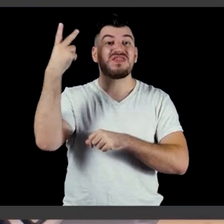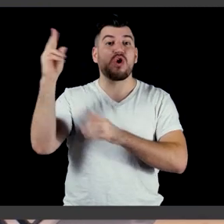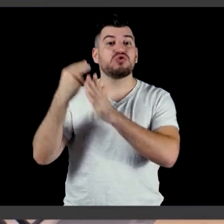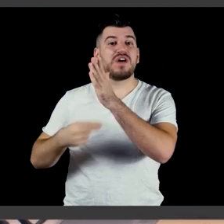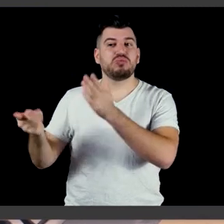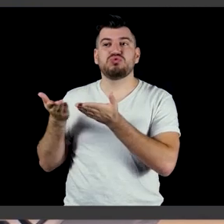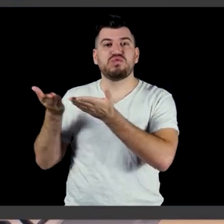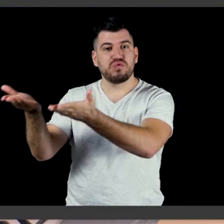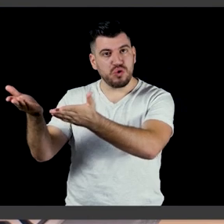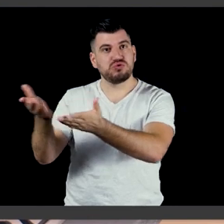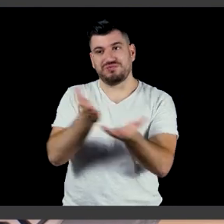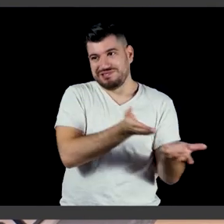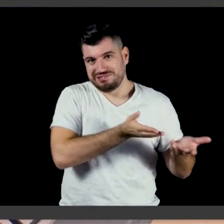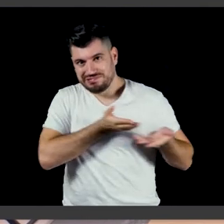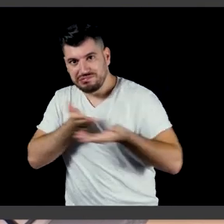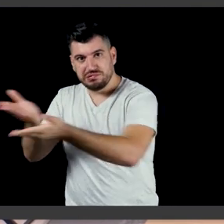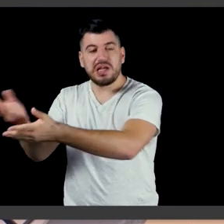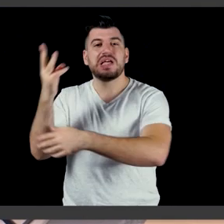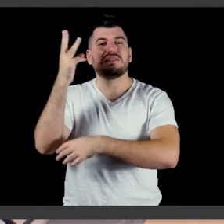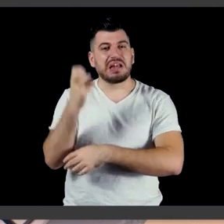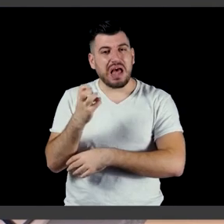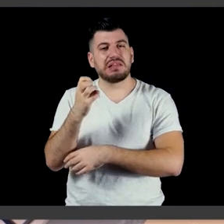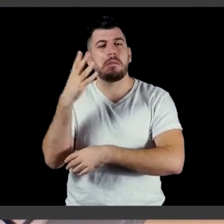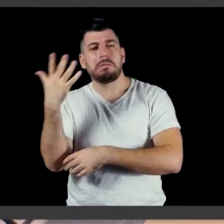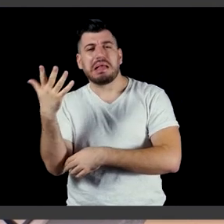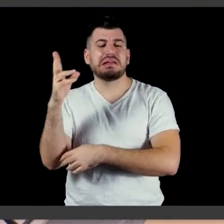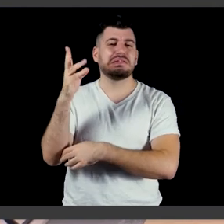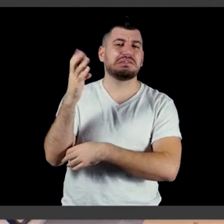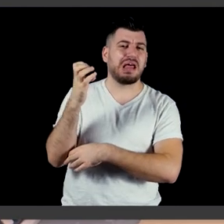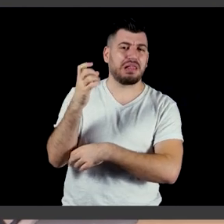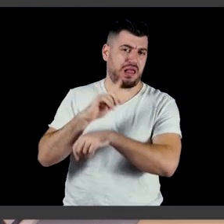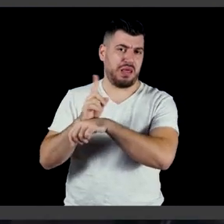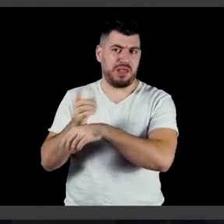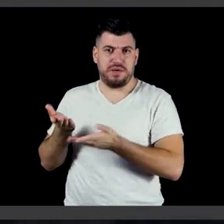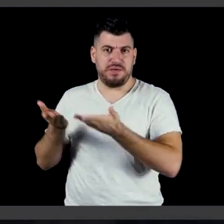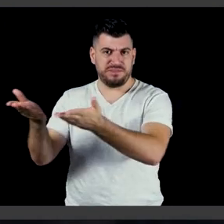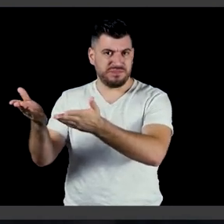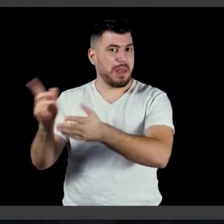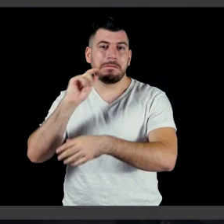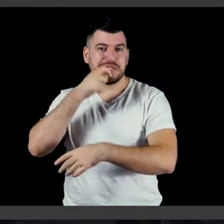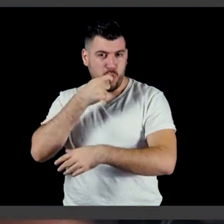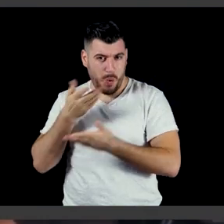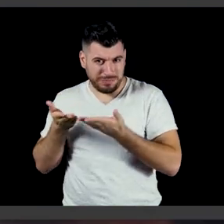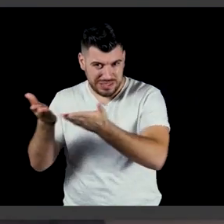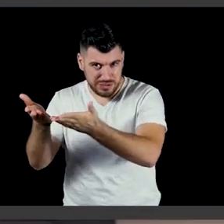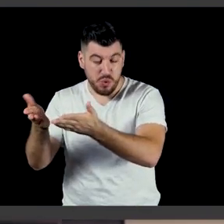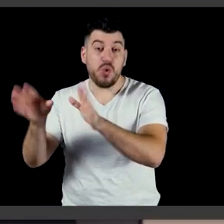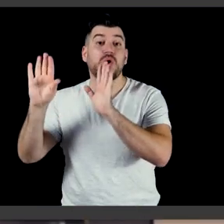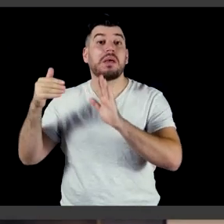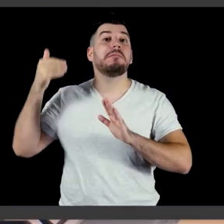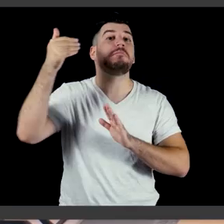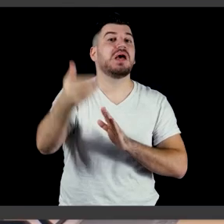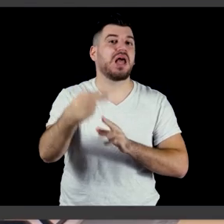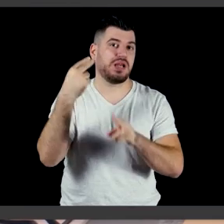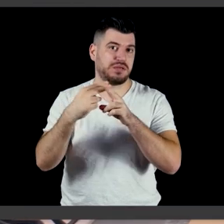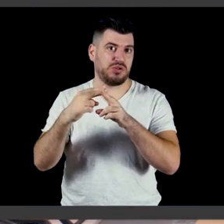Πετάμε μέσα το μουσακά και ψήνουμε για 35 με 40 λεπτά. Το μυστικό στο μουσακά δεν είναι τόσο στο ψήσιμο, όσο στο αποψήσιμο.